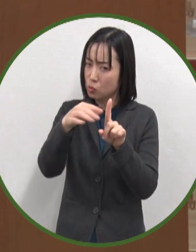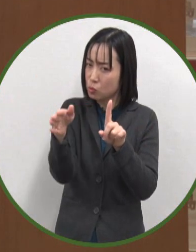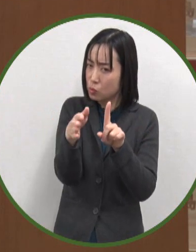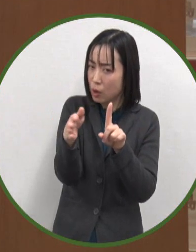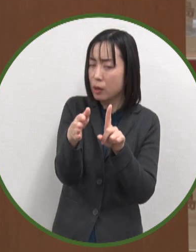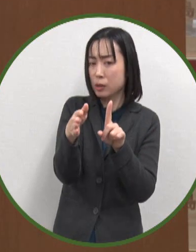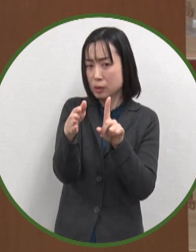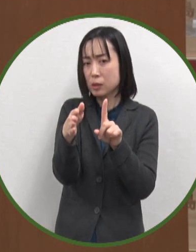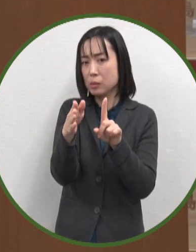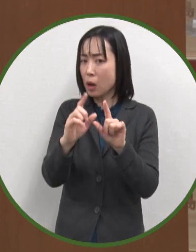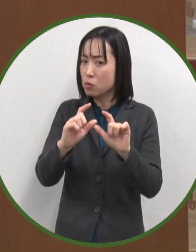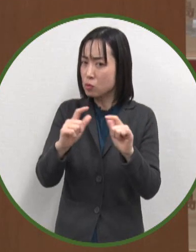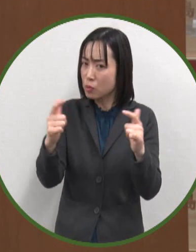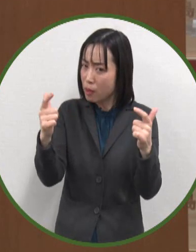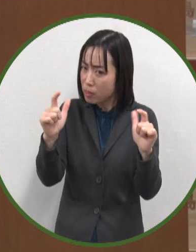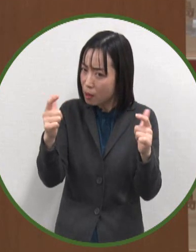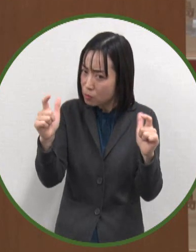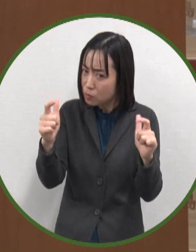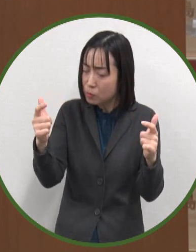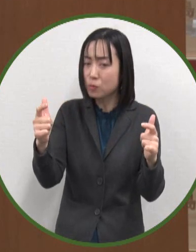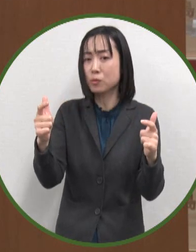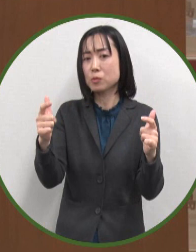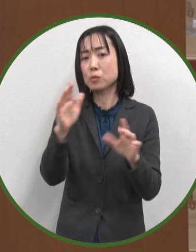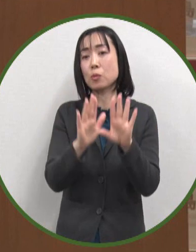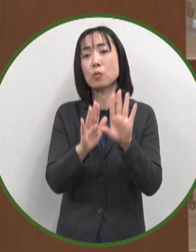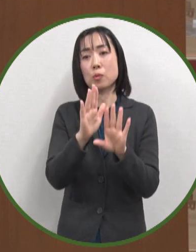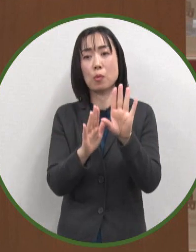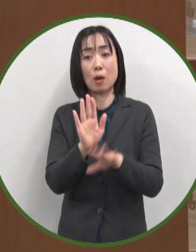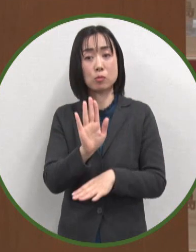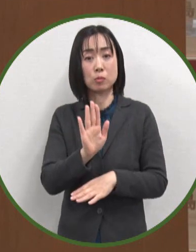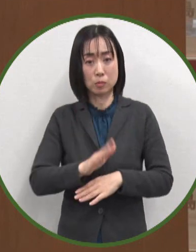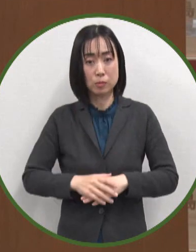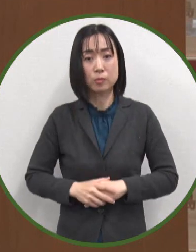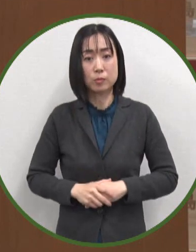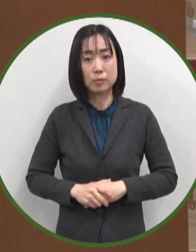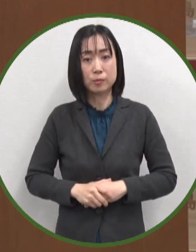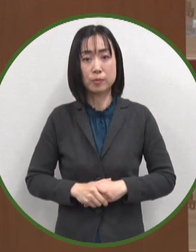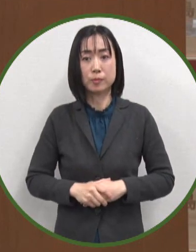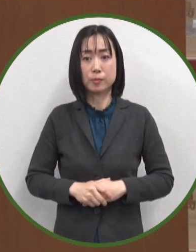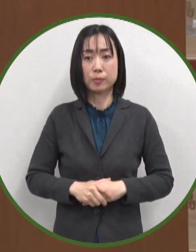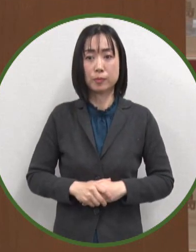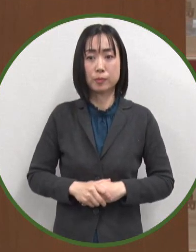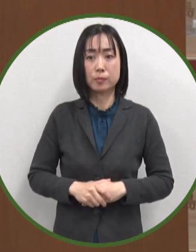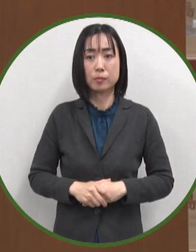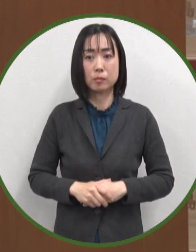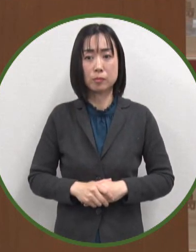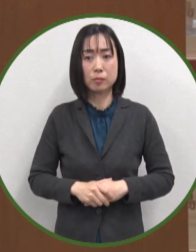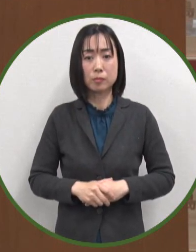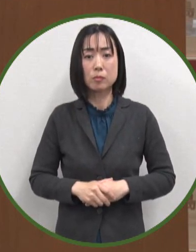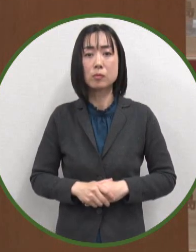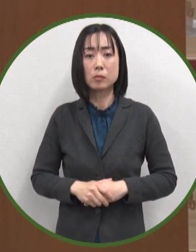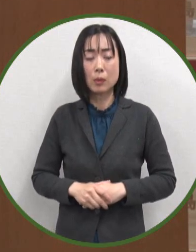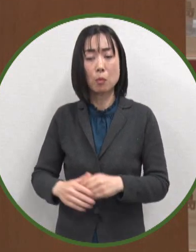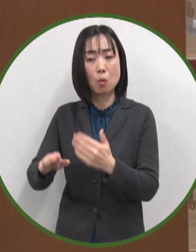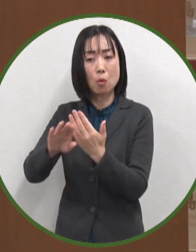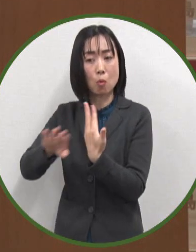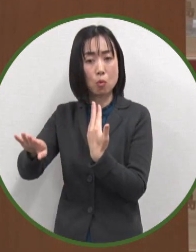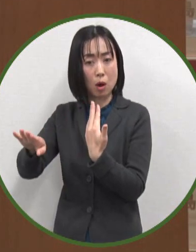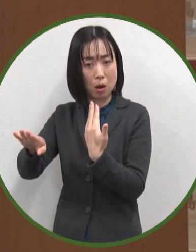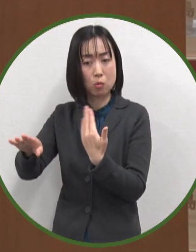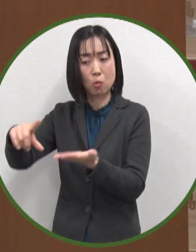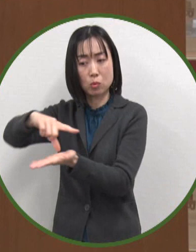上がってくるというかですね、まあ、下がってくるというかそういう状況だと思いますが、まあ、いずれにしても他の自治体